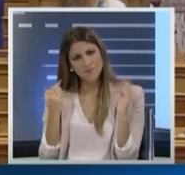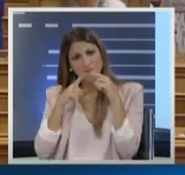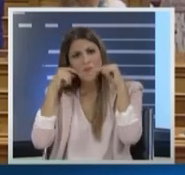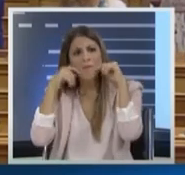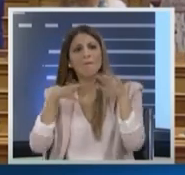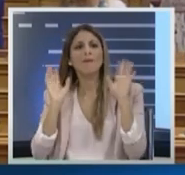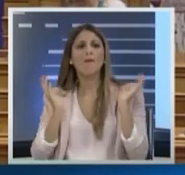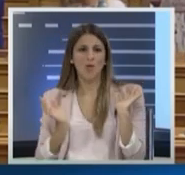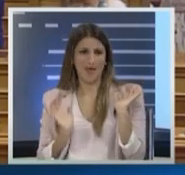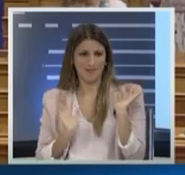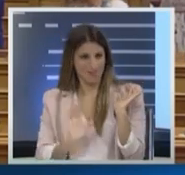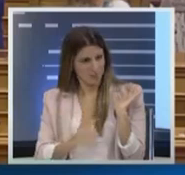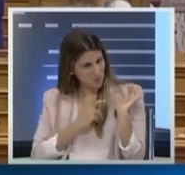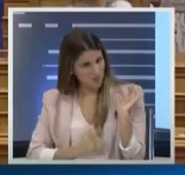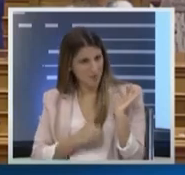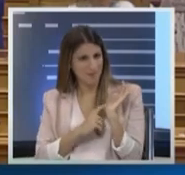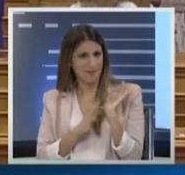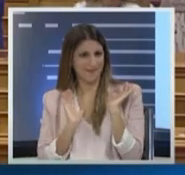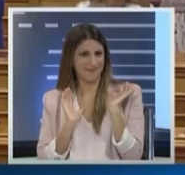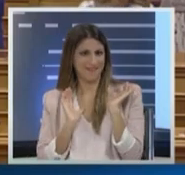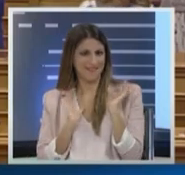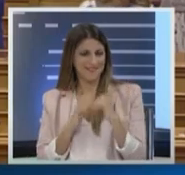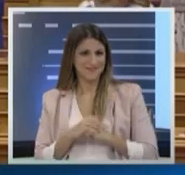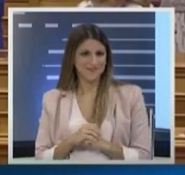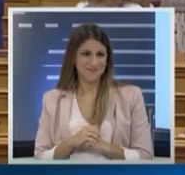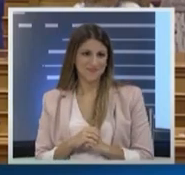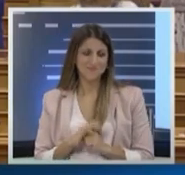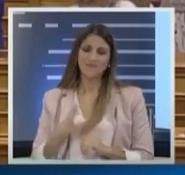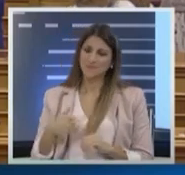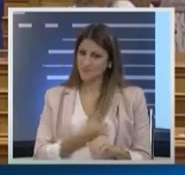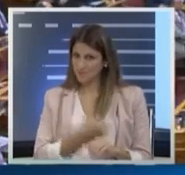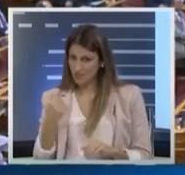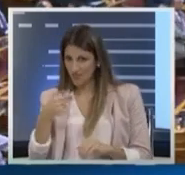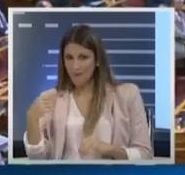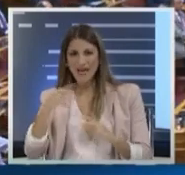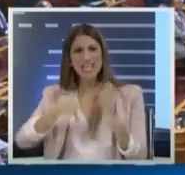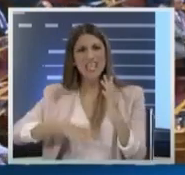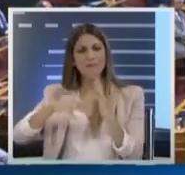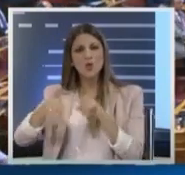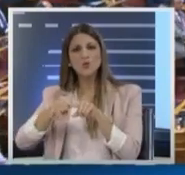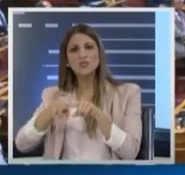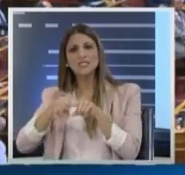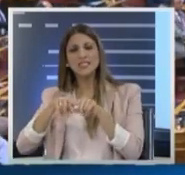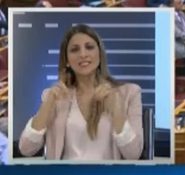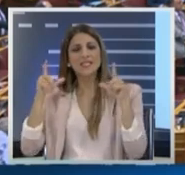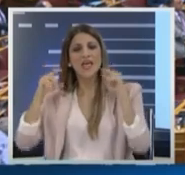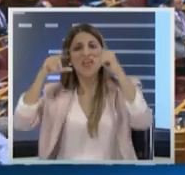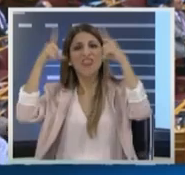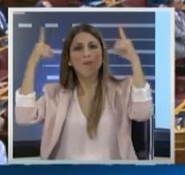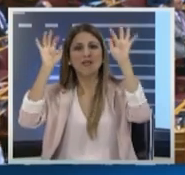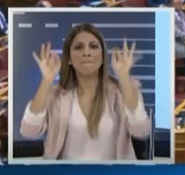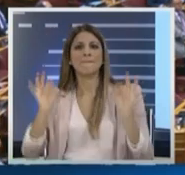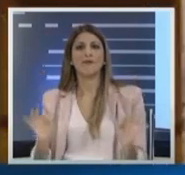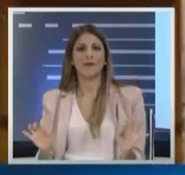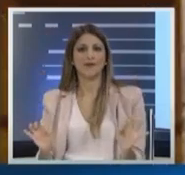σας κοπεί το χαμόγελο σε λίγο. Εντάξει, ανέφερε εντάξει, λοιπόν το κείμενο περί δημοκρατίας της Μακεδονίας. Τι έγινε, λέει. Εγώ λοιπόν θέλω να καταθέσω